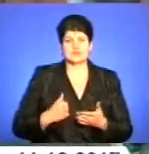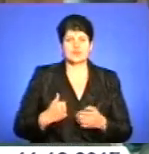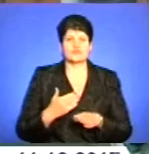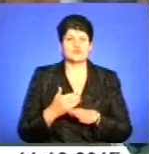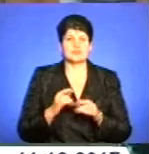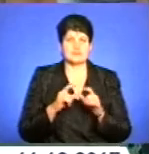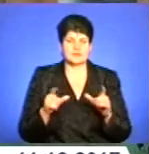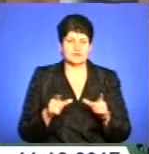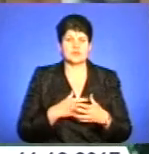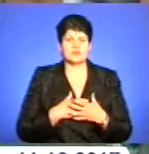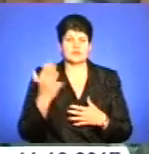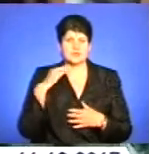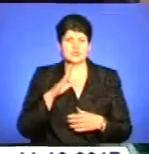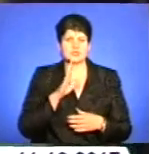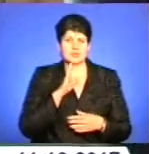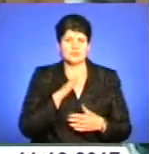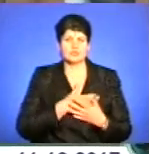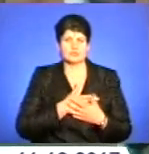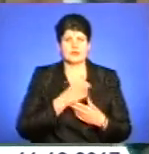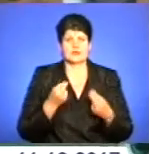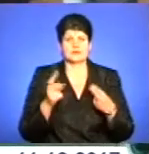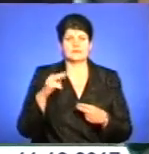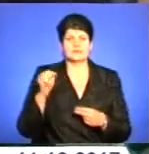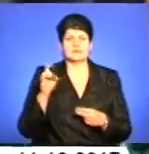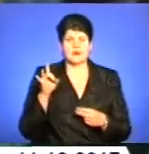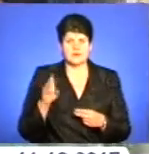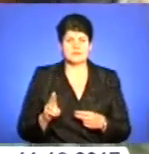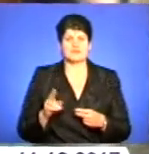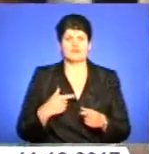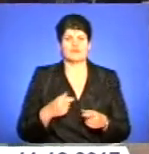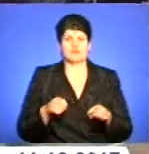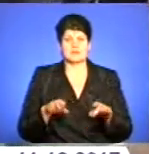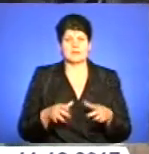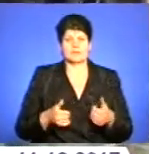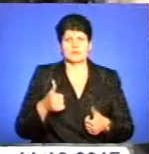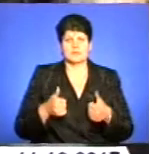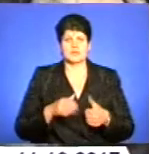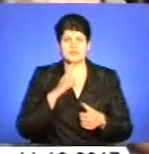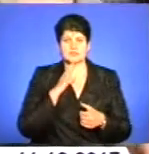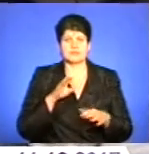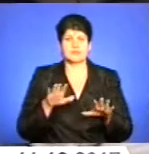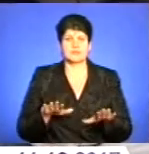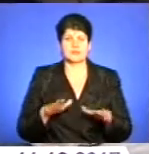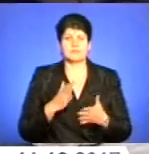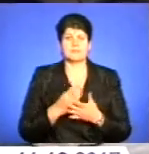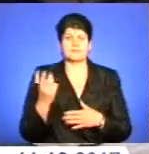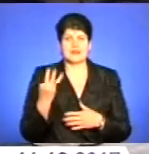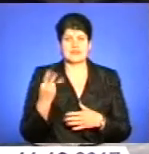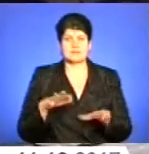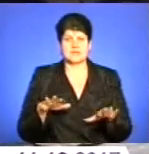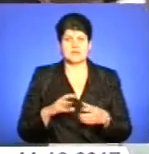дитинства полюбляли грати у дартс, пригадує дівчина. Тому знову вирішили позмагатися. Мар'яна посіла третє місце. Результатом